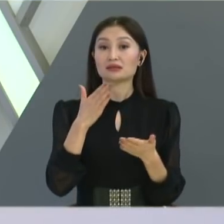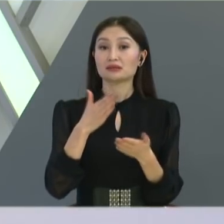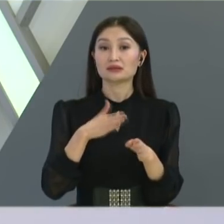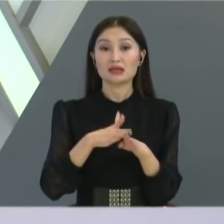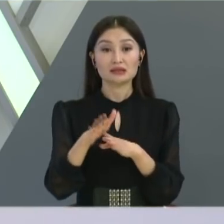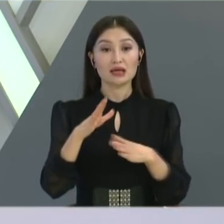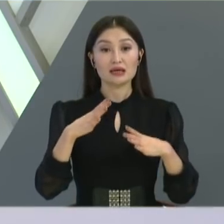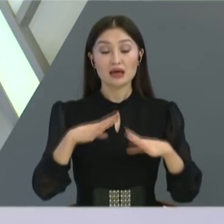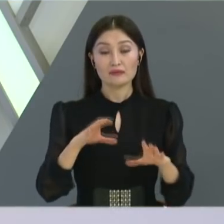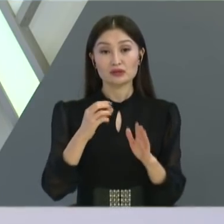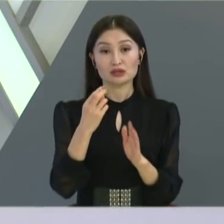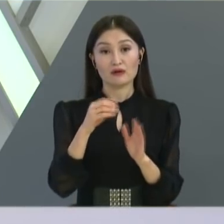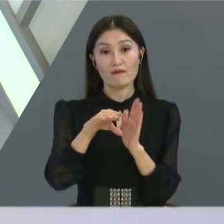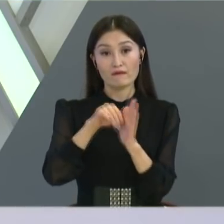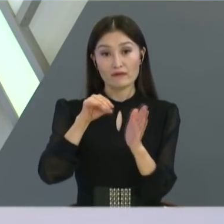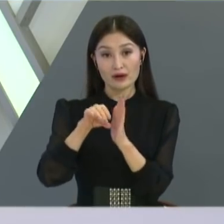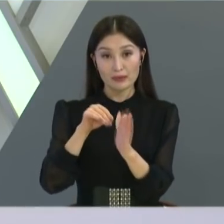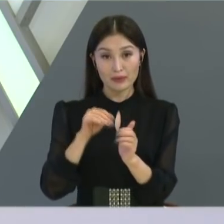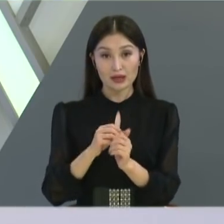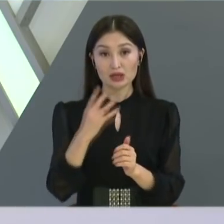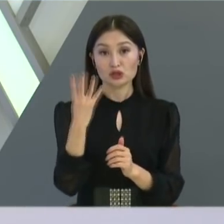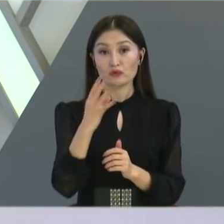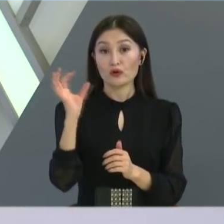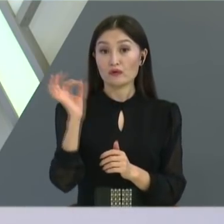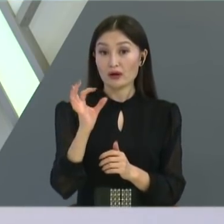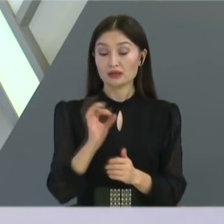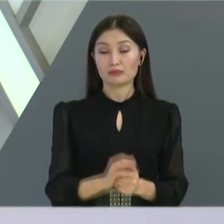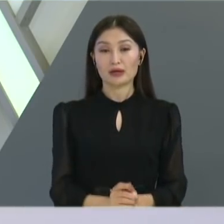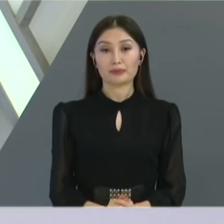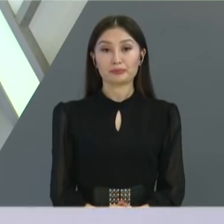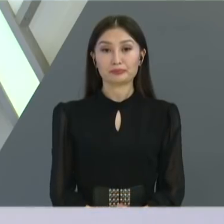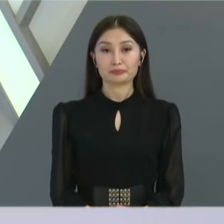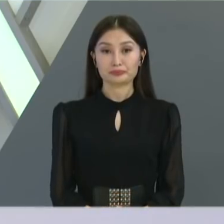выборах депутатов Жогорку Кенеша, прошедших 4 октября.